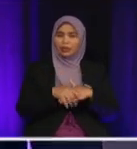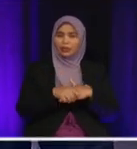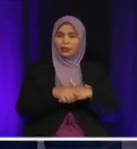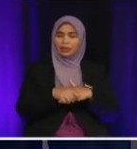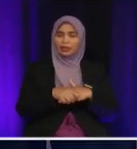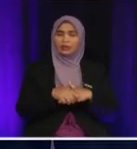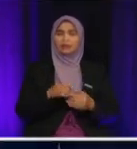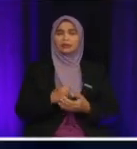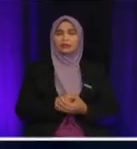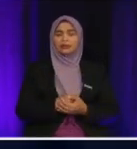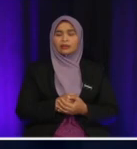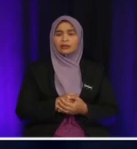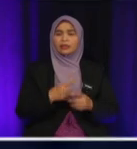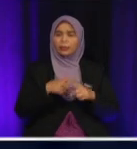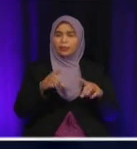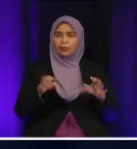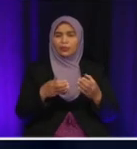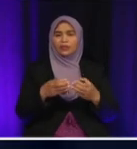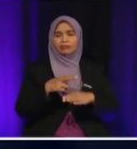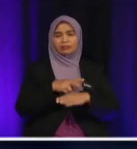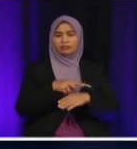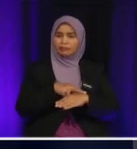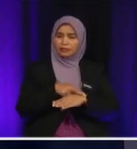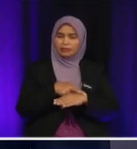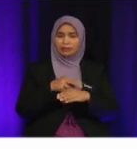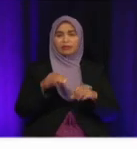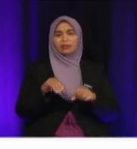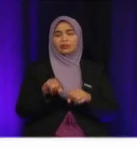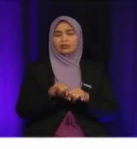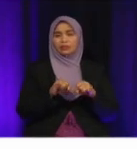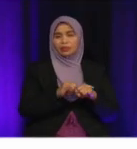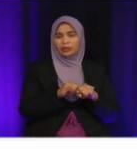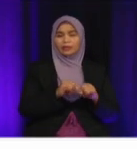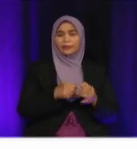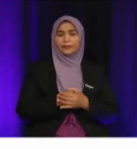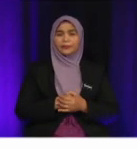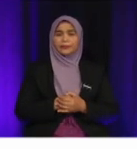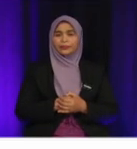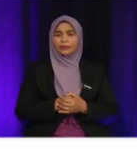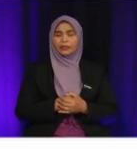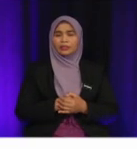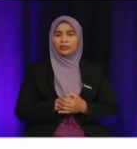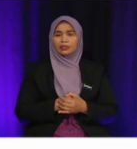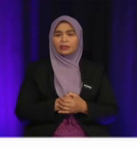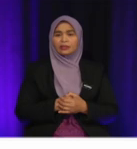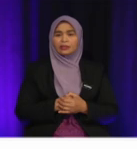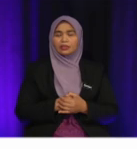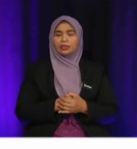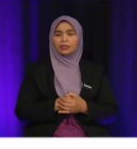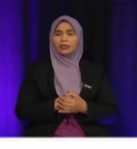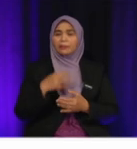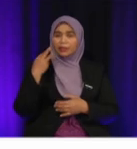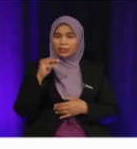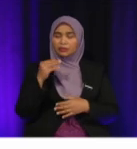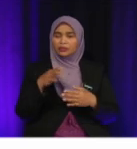sudah berkahwin tapi melakukan zina juga dipanggil penzina muhsan. Ha, ya, muhsan. Di mereka ini